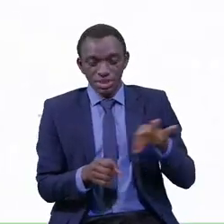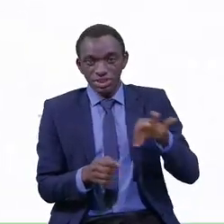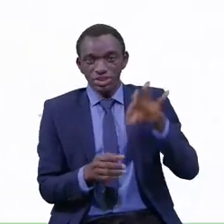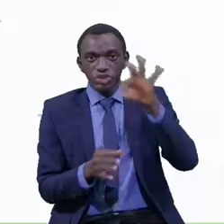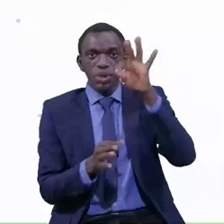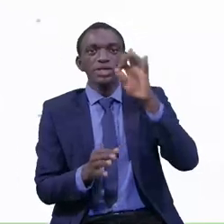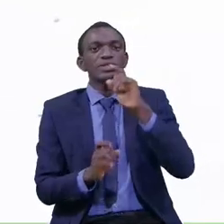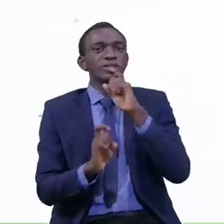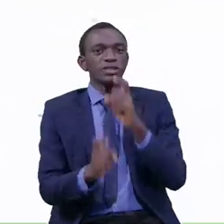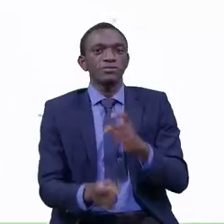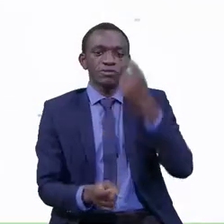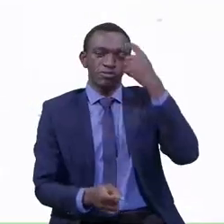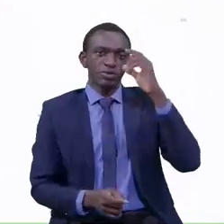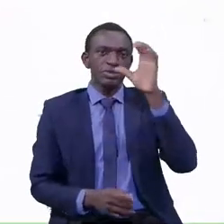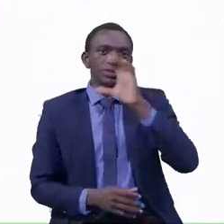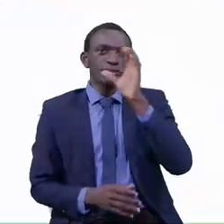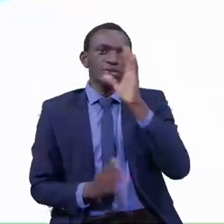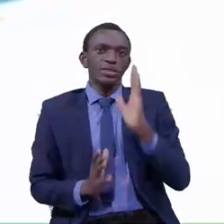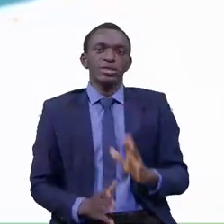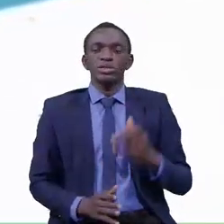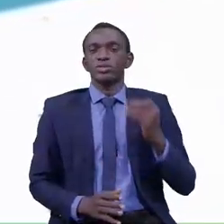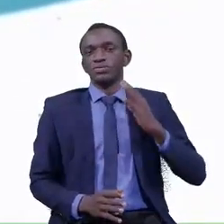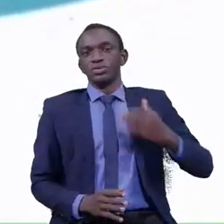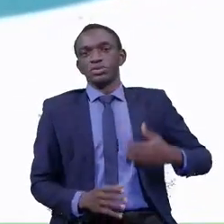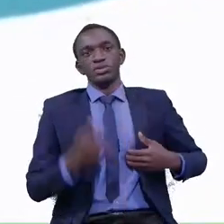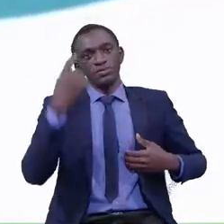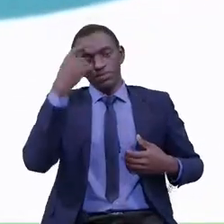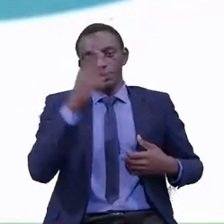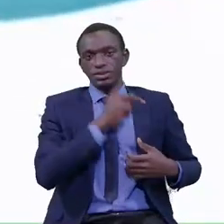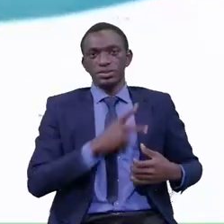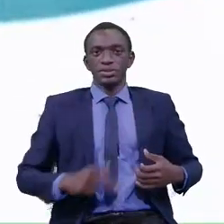spirituels pour les chercheurs d'âmes. Pour le roi.